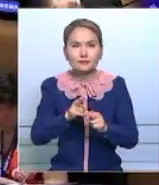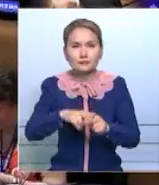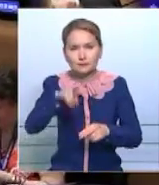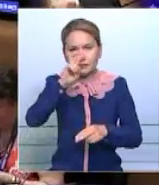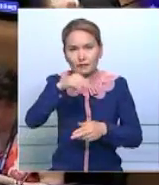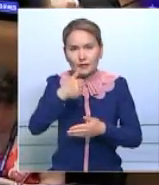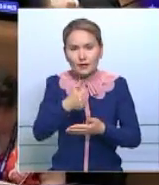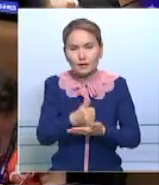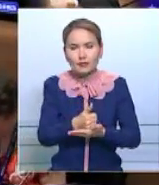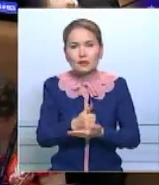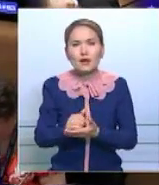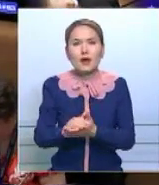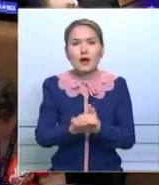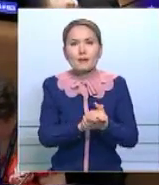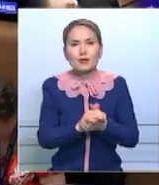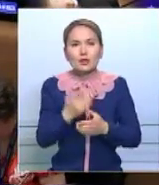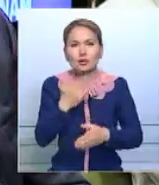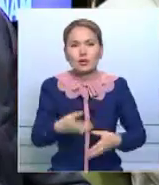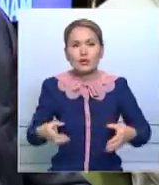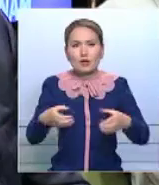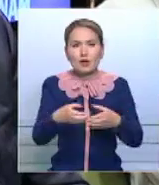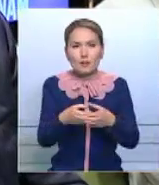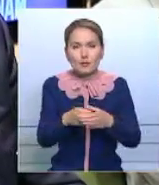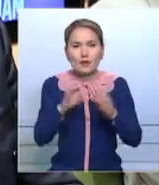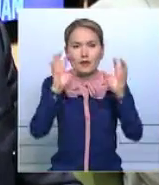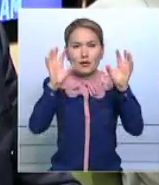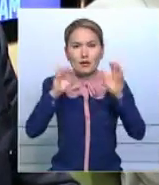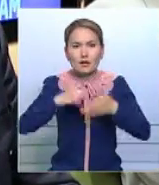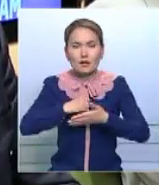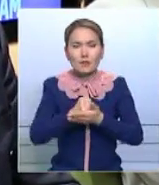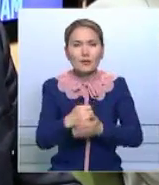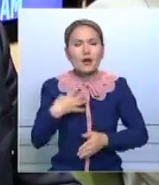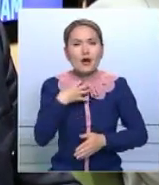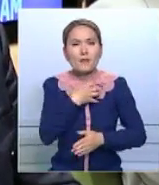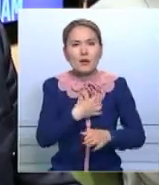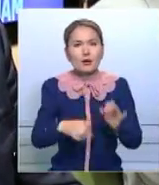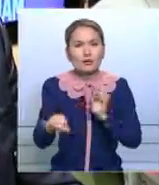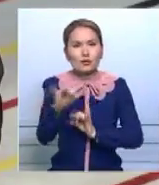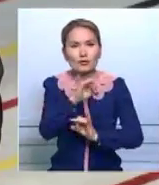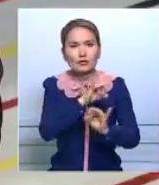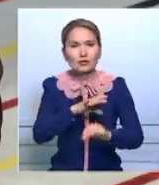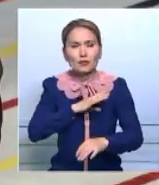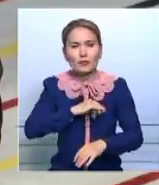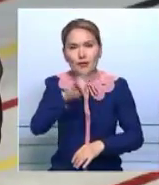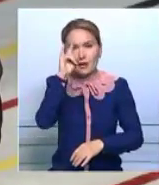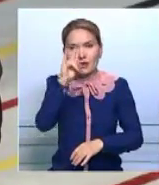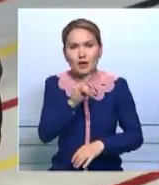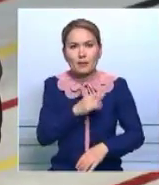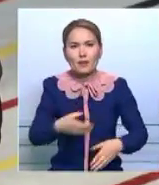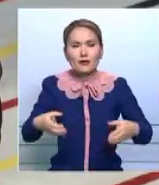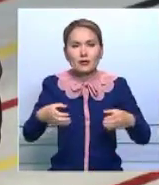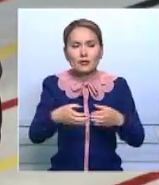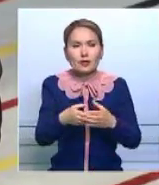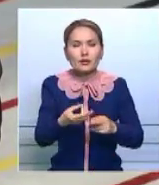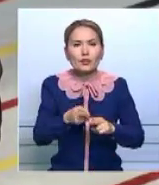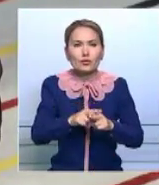елбасының Біріккен ұлттар ұйымы лаңкестікке қарсы коалиция құру бастамасының маңызды талқысы алынды. Еліміздің